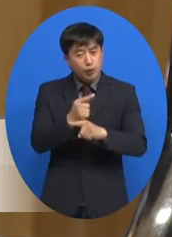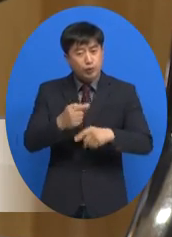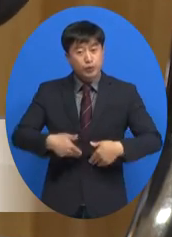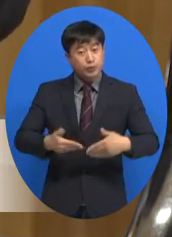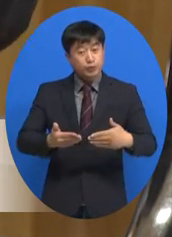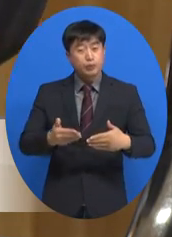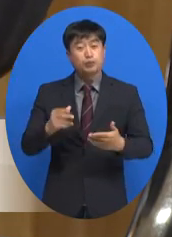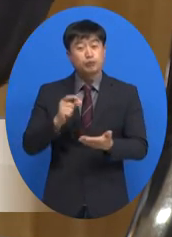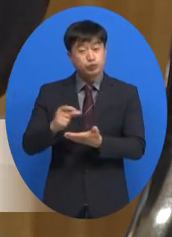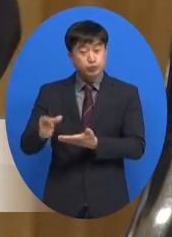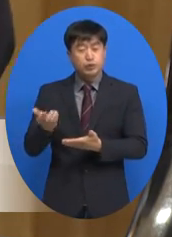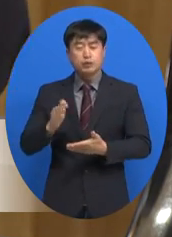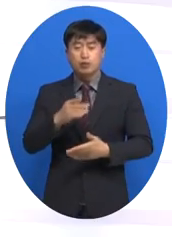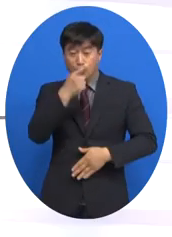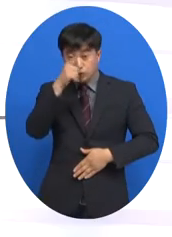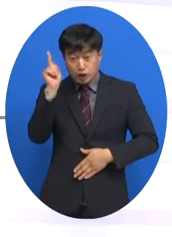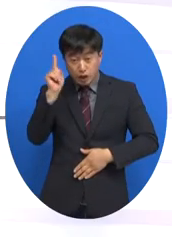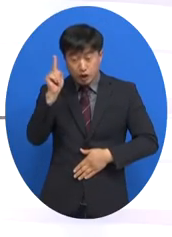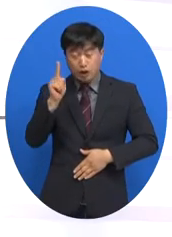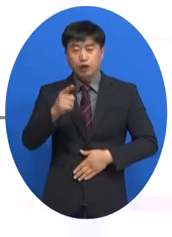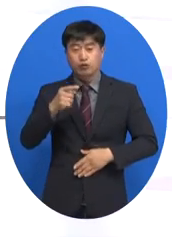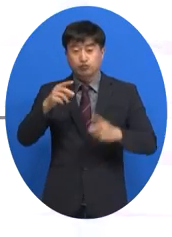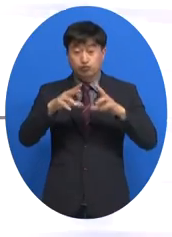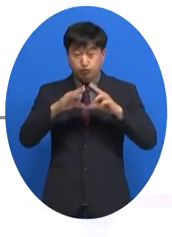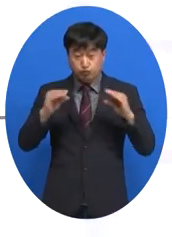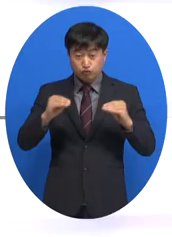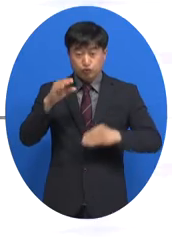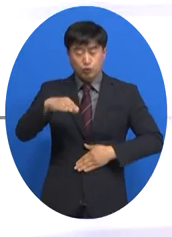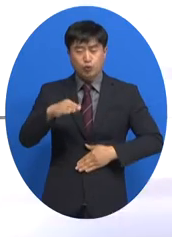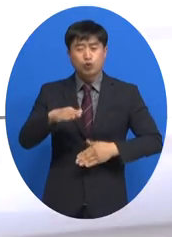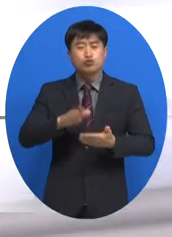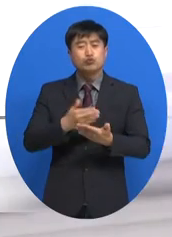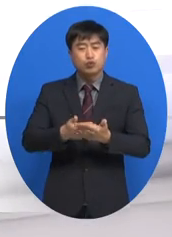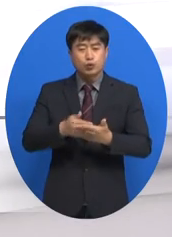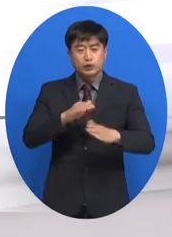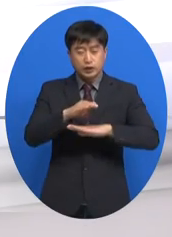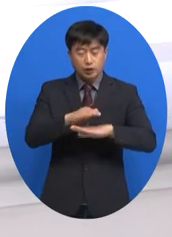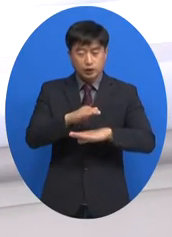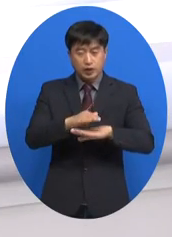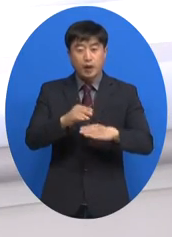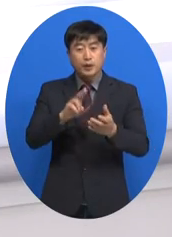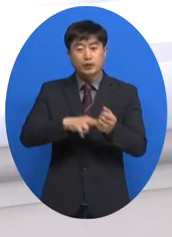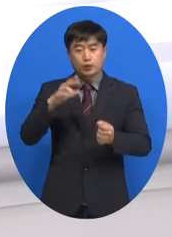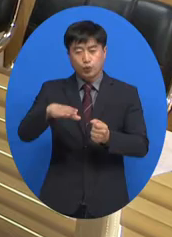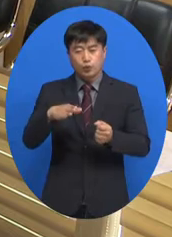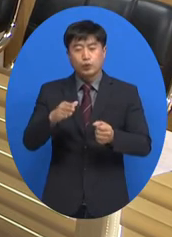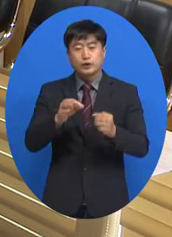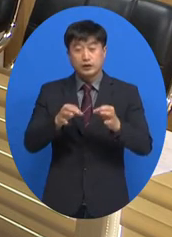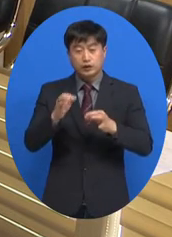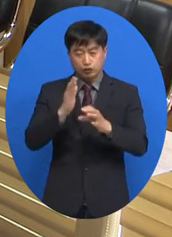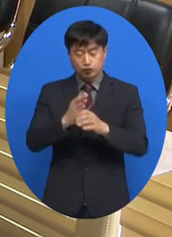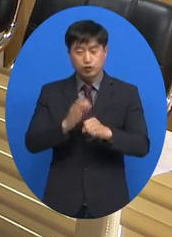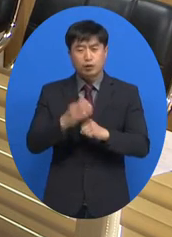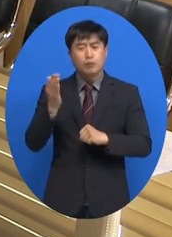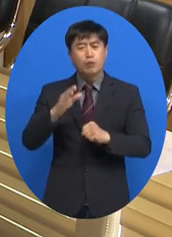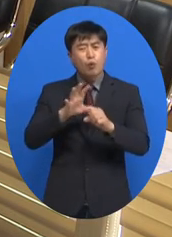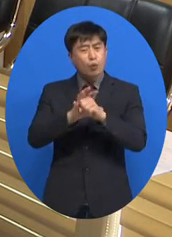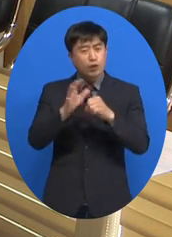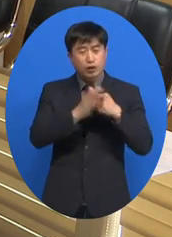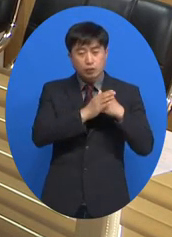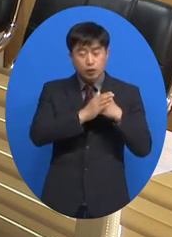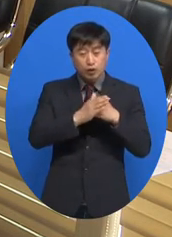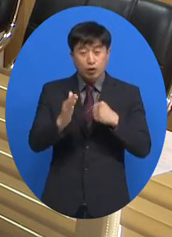없는 부품으로 러시아나 중동 등 한국 중고차를 판매하고 있는 시장을 주무대로 활약하고 있습니다 하지만 최근엔